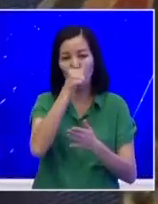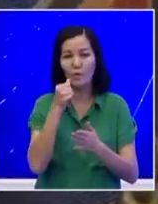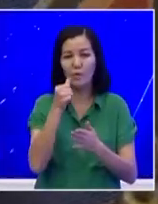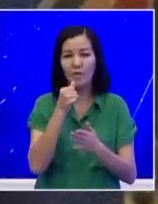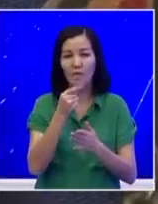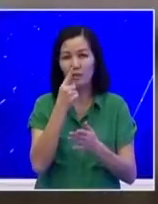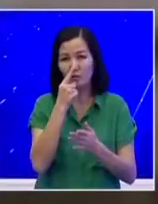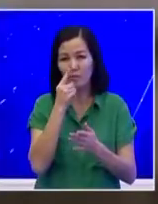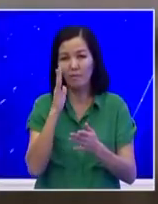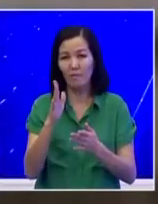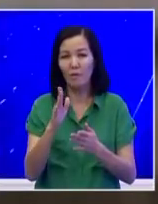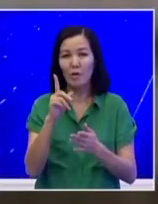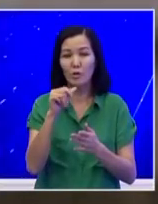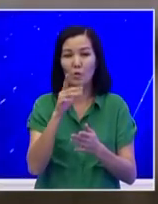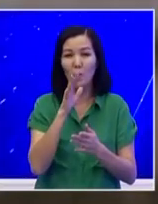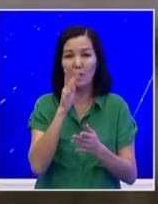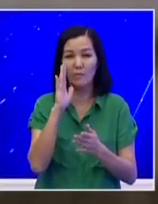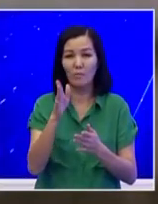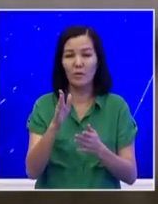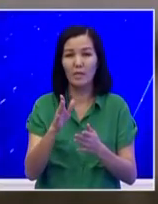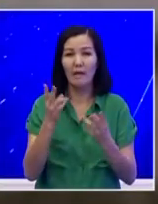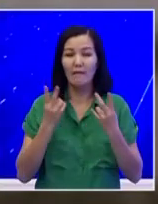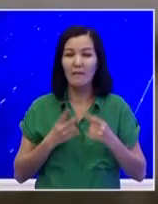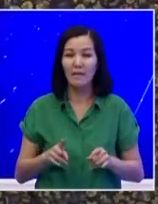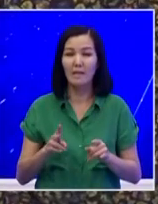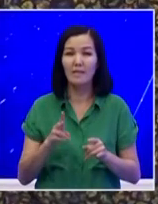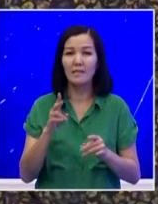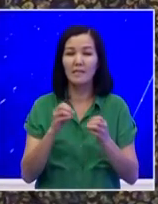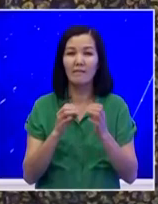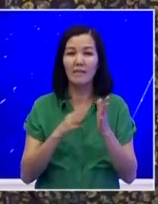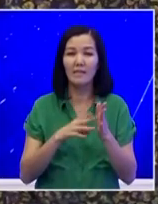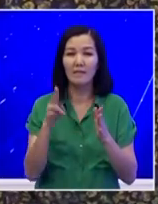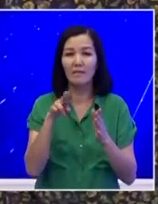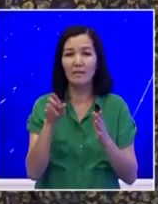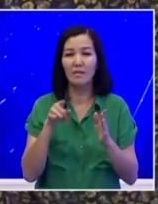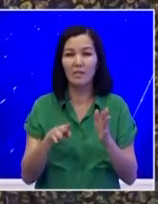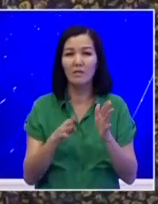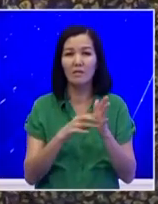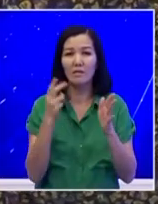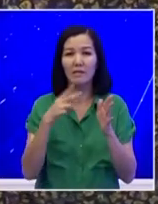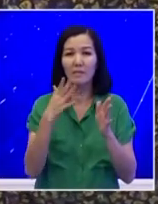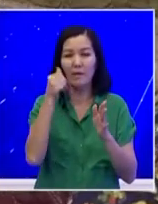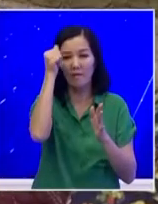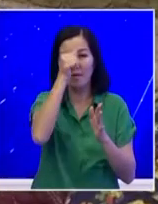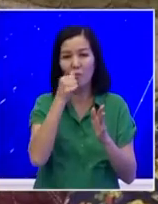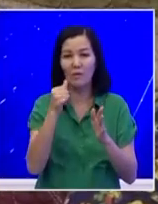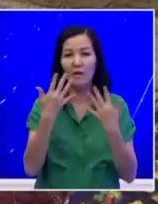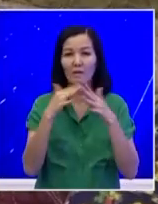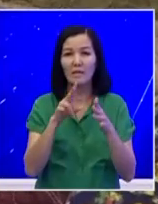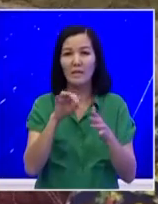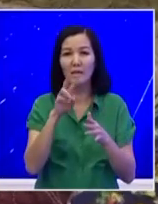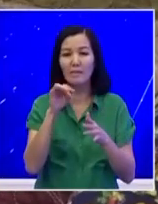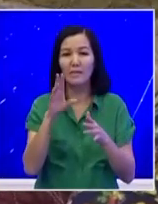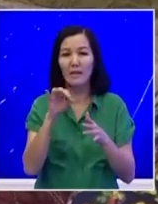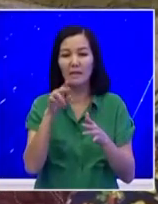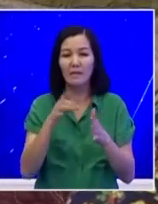почти приблизился к вековому рубежу. Родился Николай Кононенко 19 декабря 1925 года в селе Лепсинск